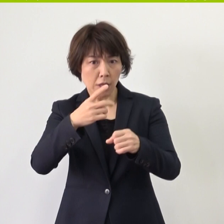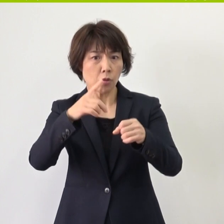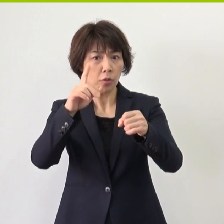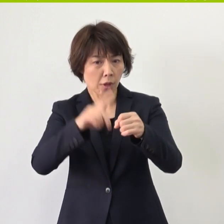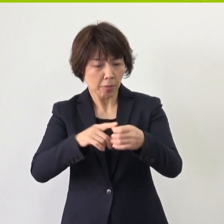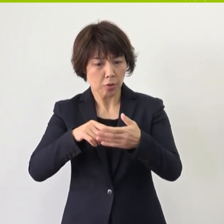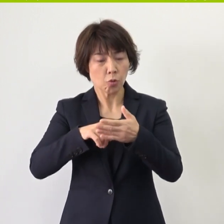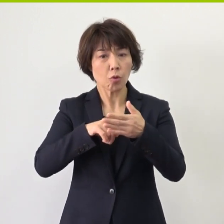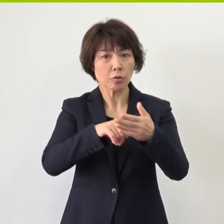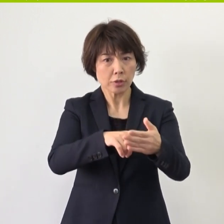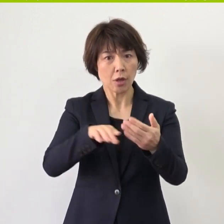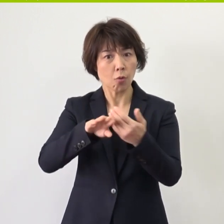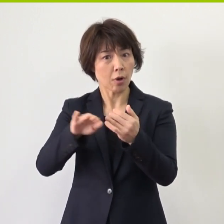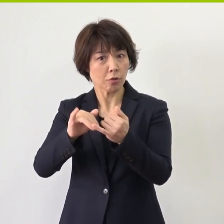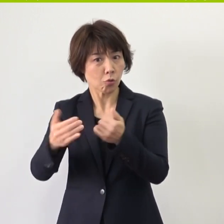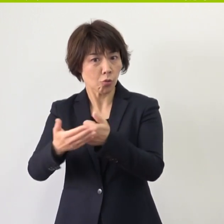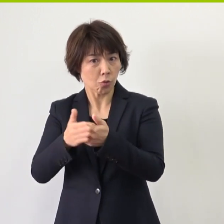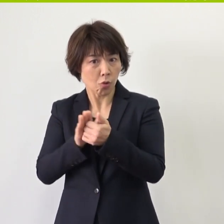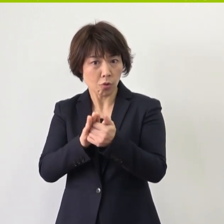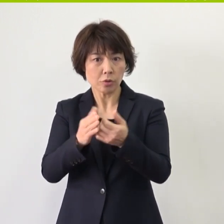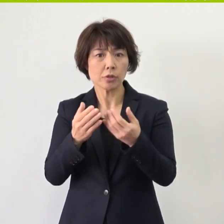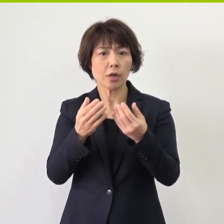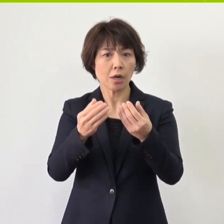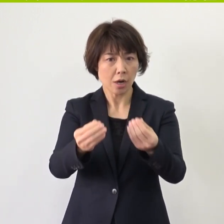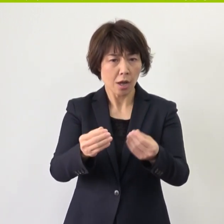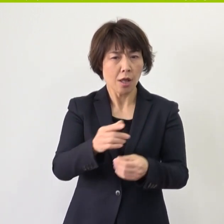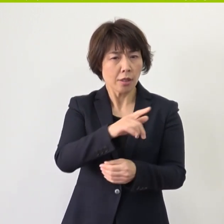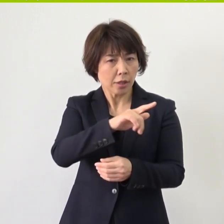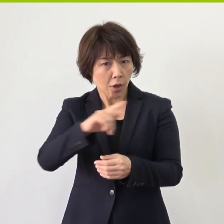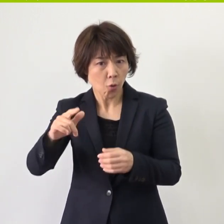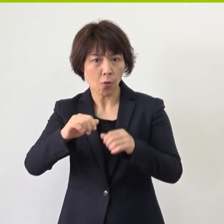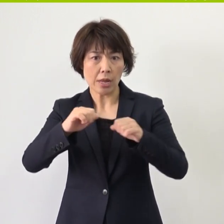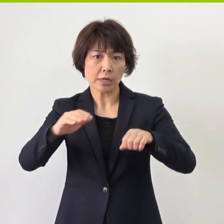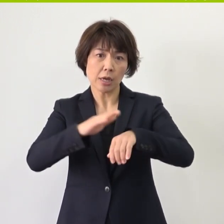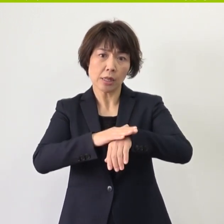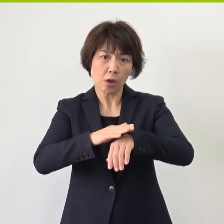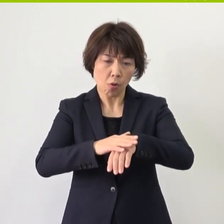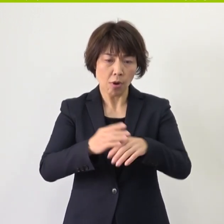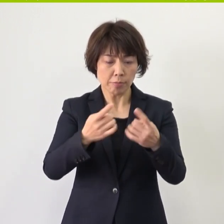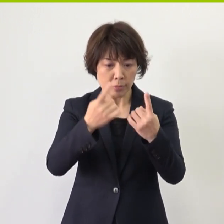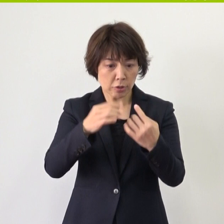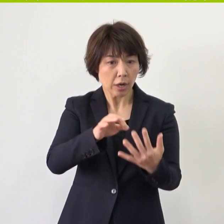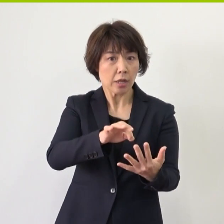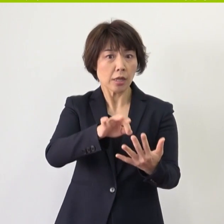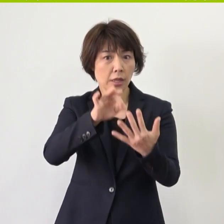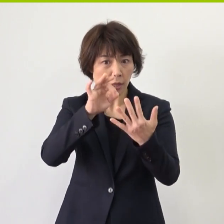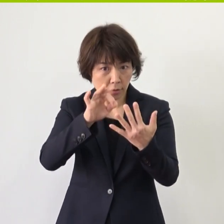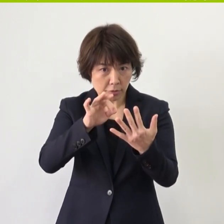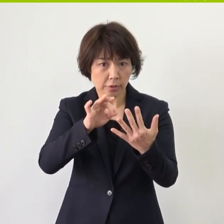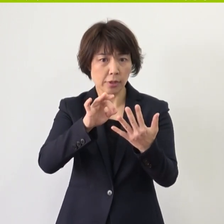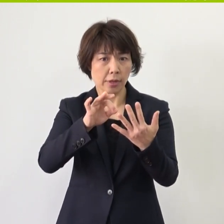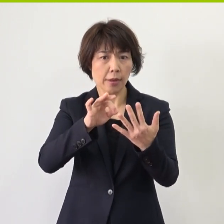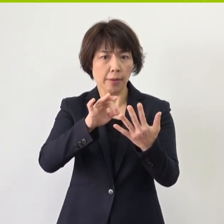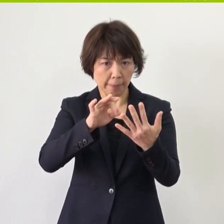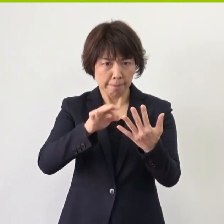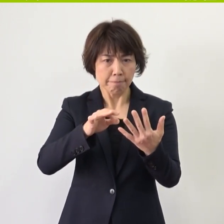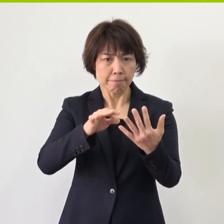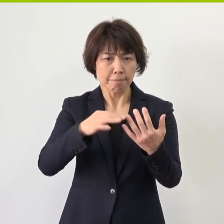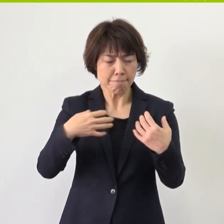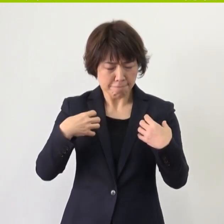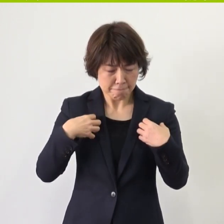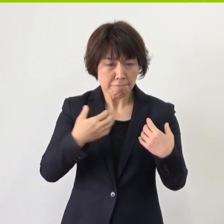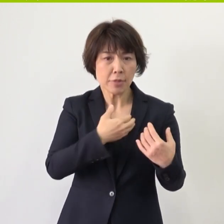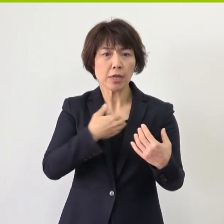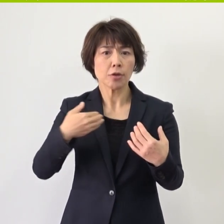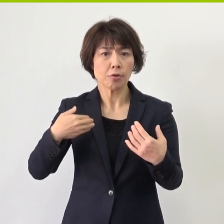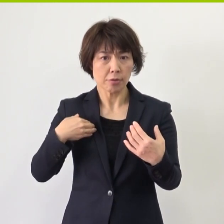努力して他の人と共同しながら多様な生き方を自ら選択し果たせるよう、あります